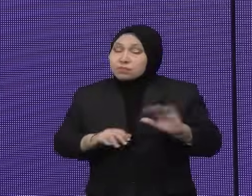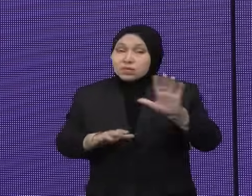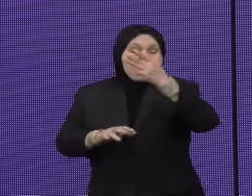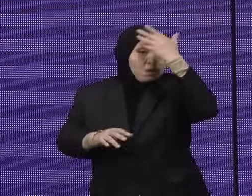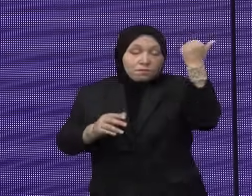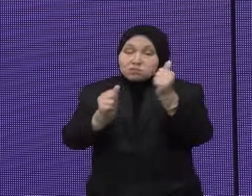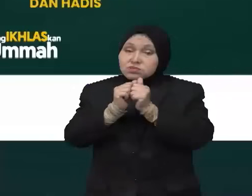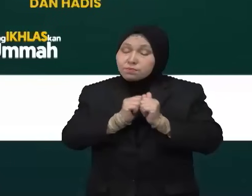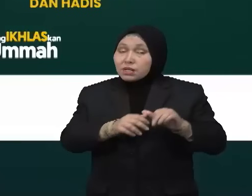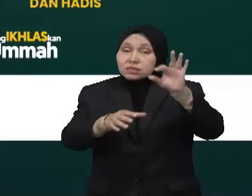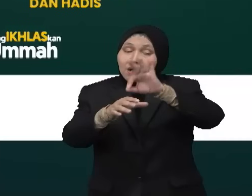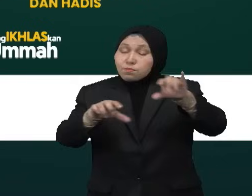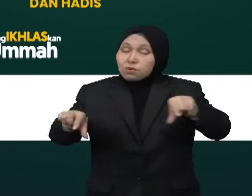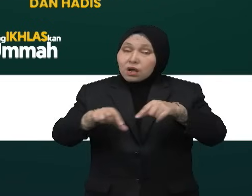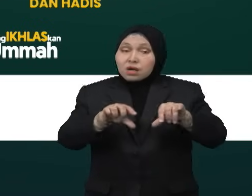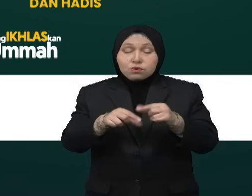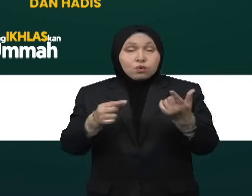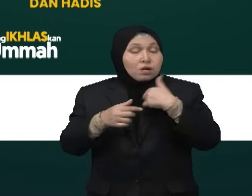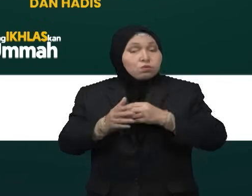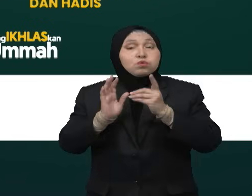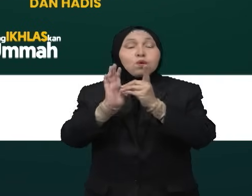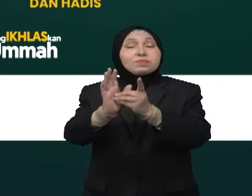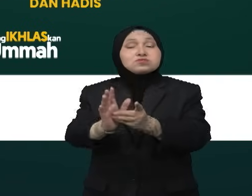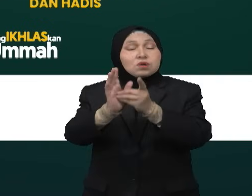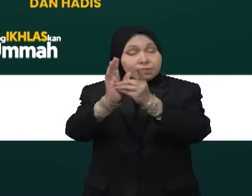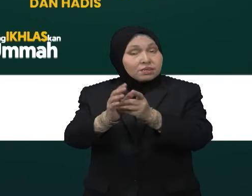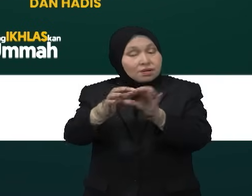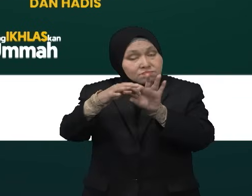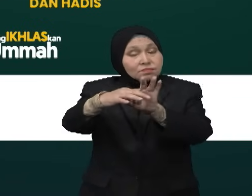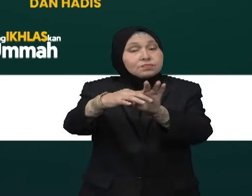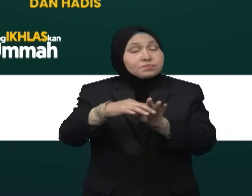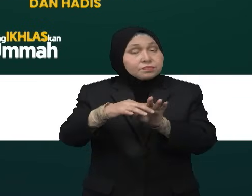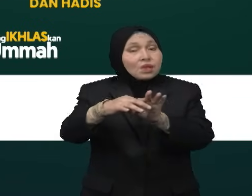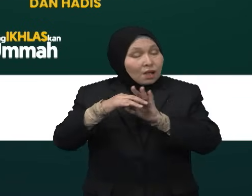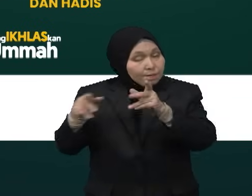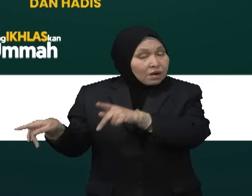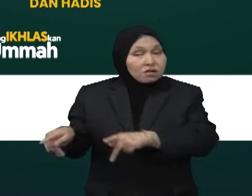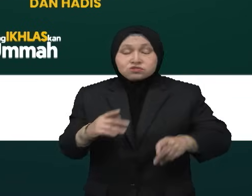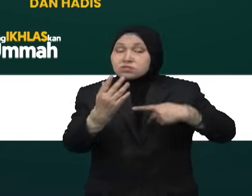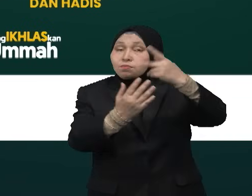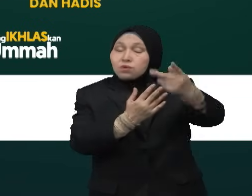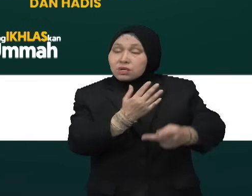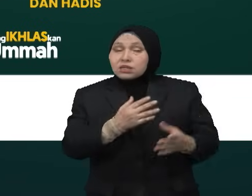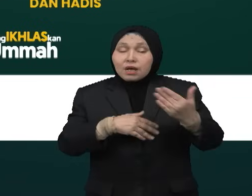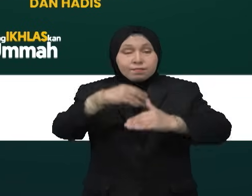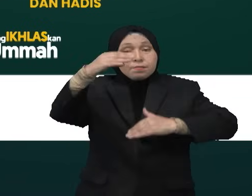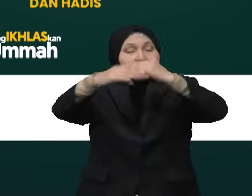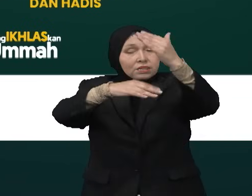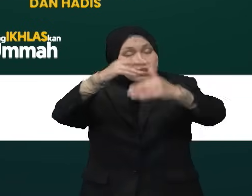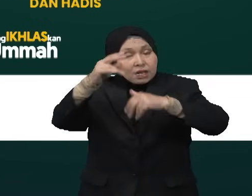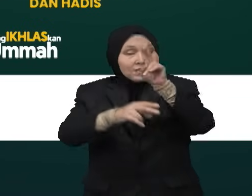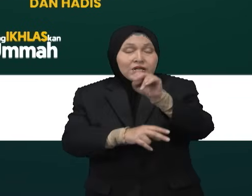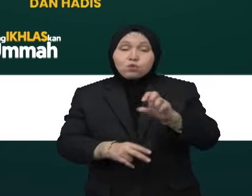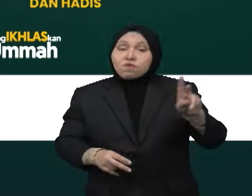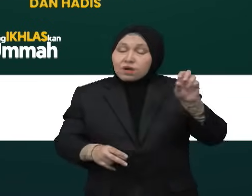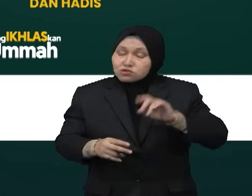untuk bersama dalam tabung gerakan Al-Quran untuk menyumbang dan bekerjasama merancang program-program dan membina inovasi